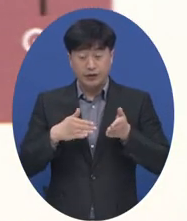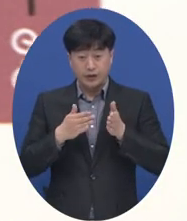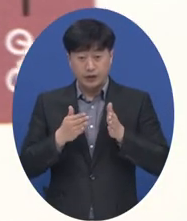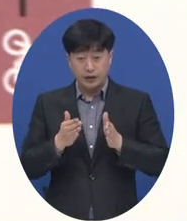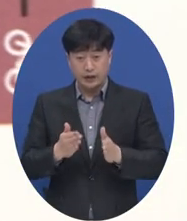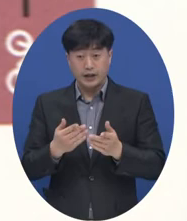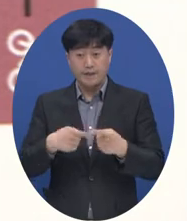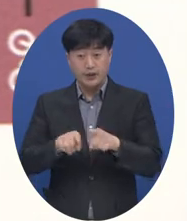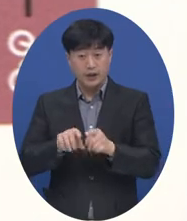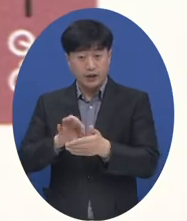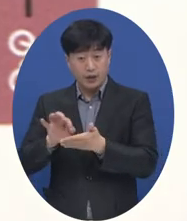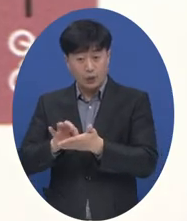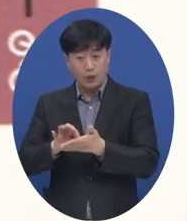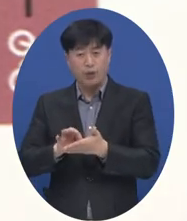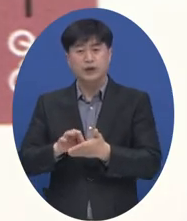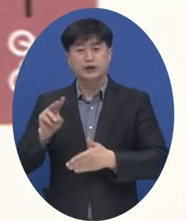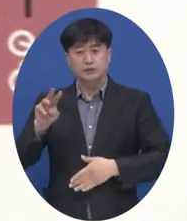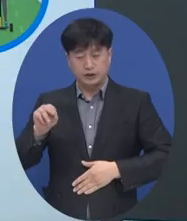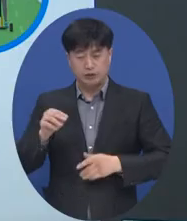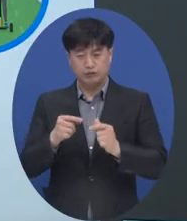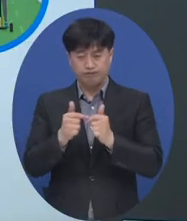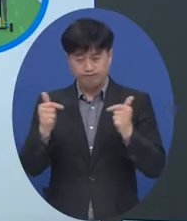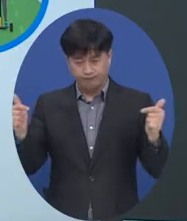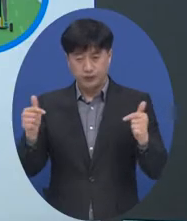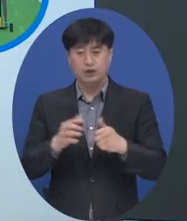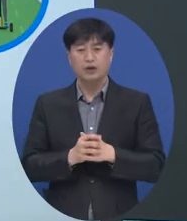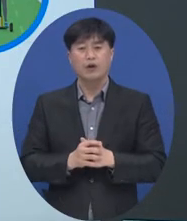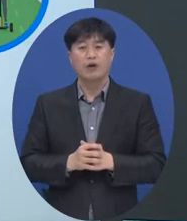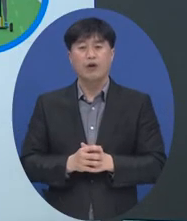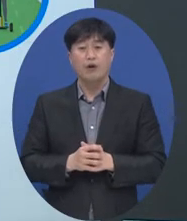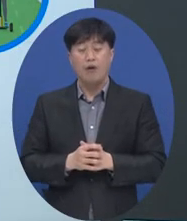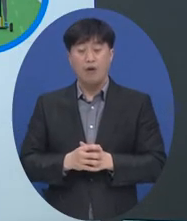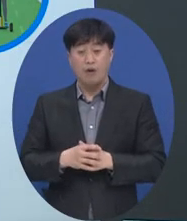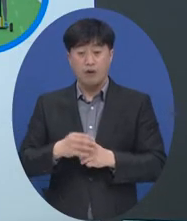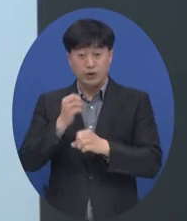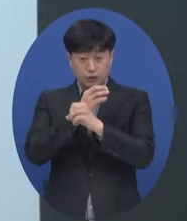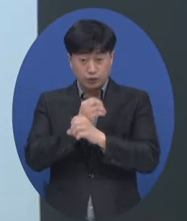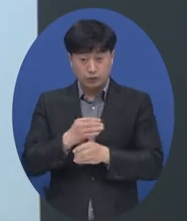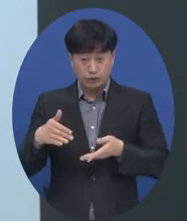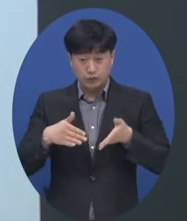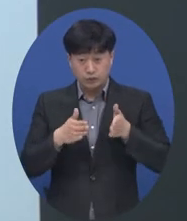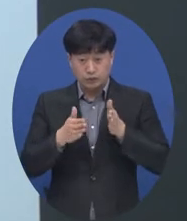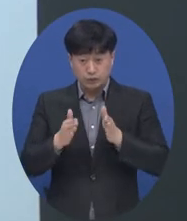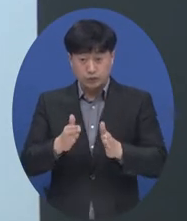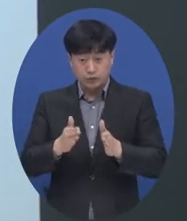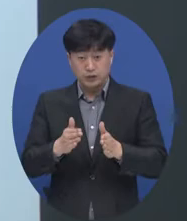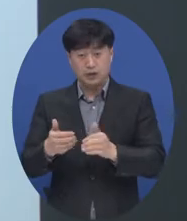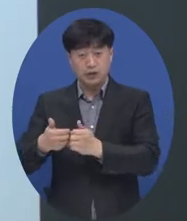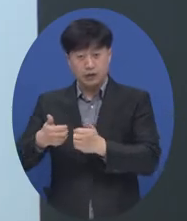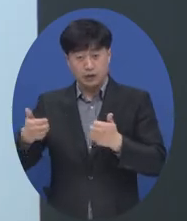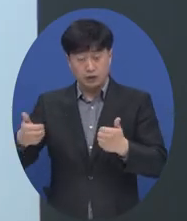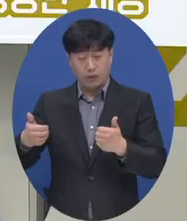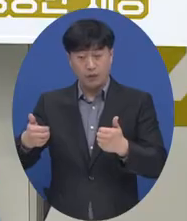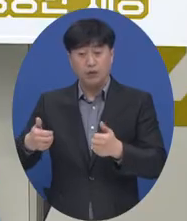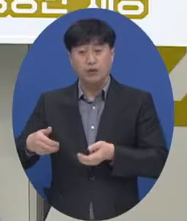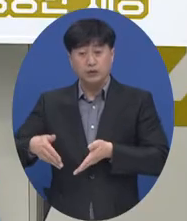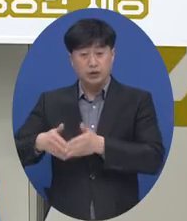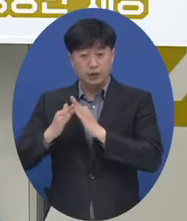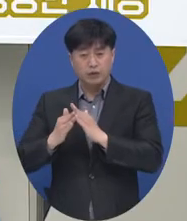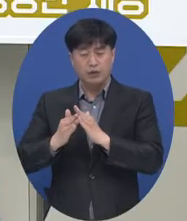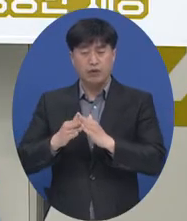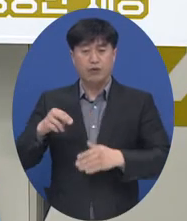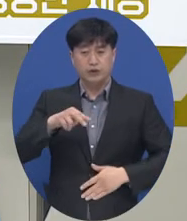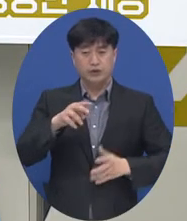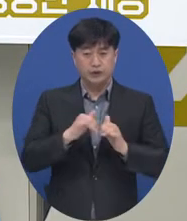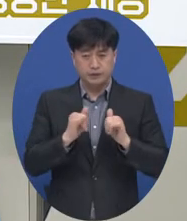도로를 편도 2m 이상 확대합니다 또 횡단보도 와 나란히 개인형 이동 장치용 행 달로 를 따로 설치해 보행자